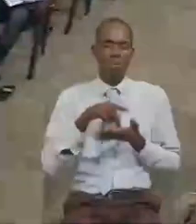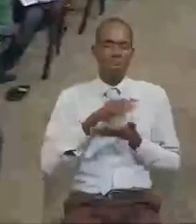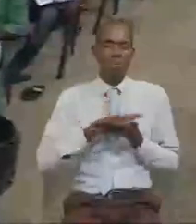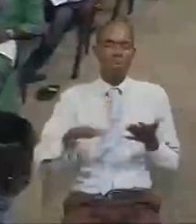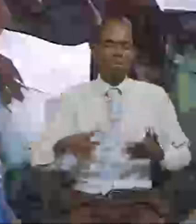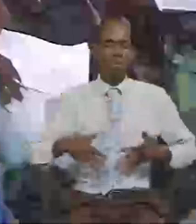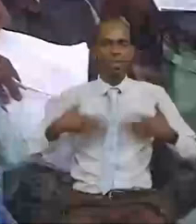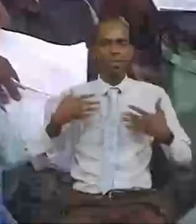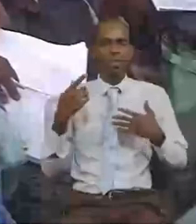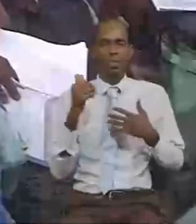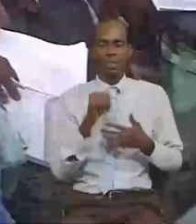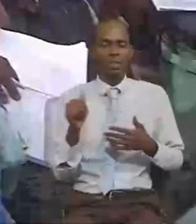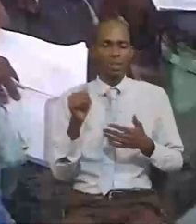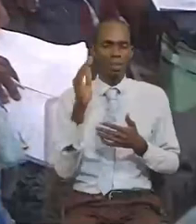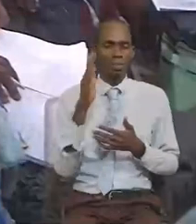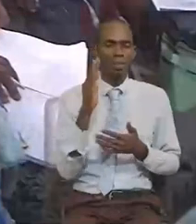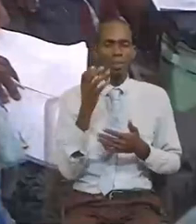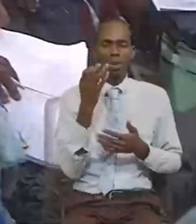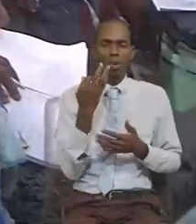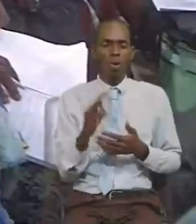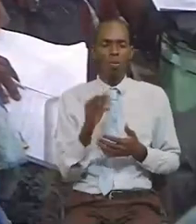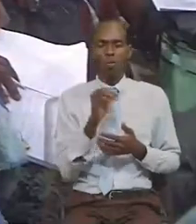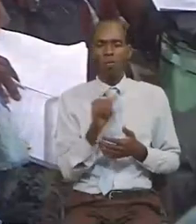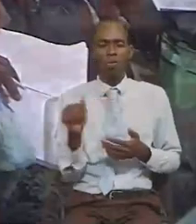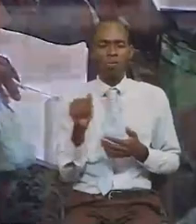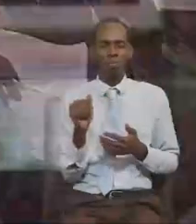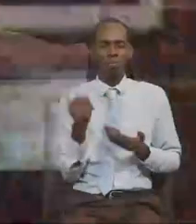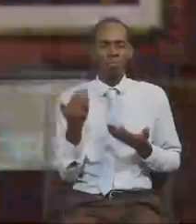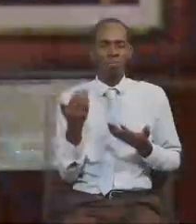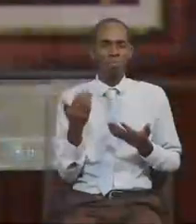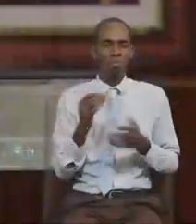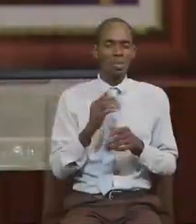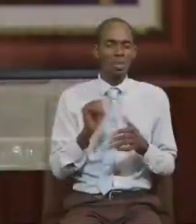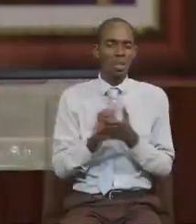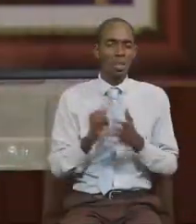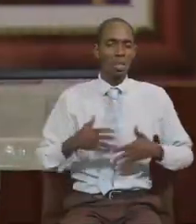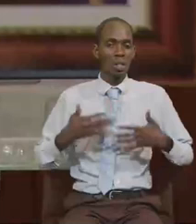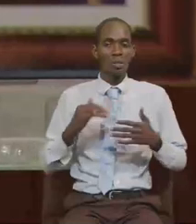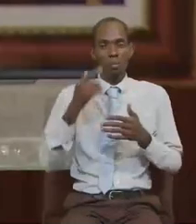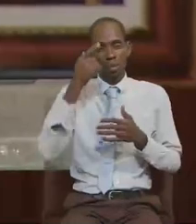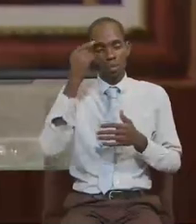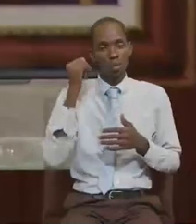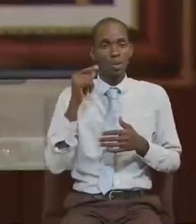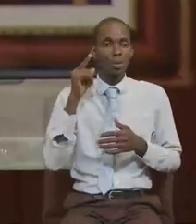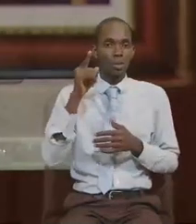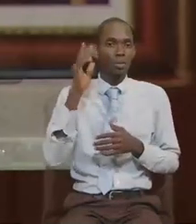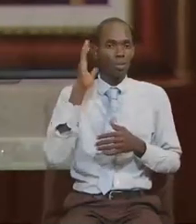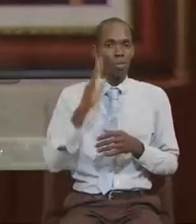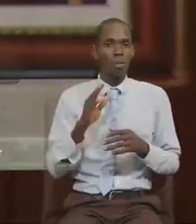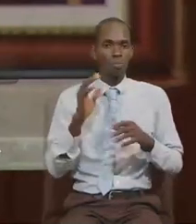la vie victorieuse. Parce que tu vas éteindre tous les traits enflammés du malin.